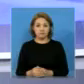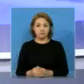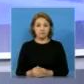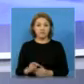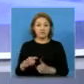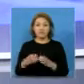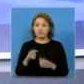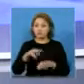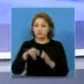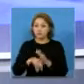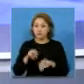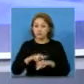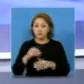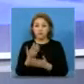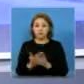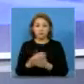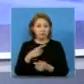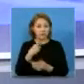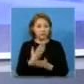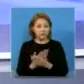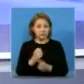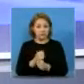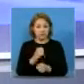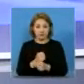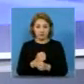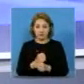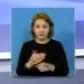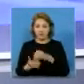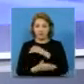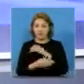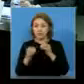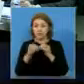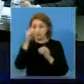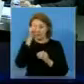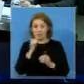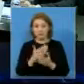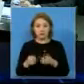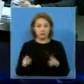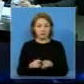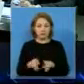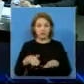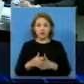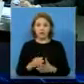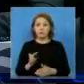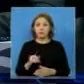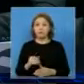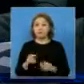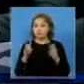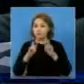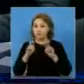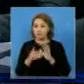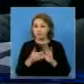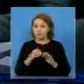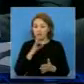Департамент внутреннего государственного аудита отчитался о проделанной работе за последние 10 месяцев. Так, по результатам аудиторских проверок